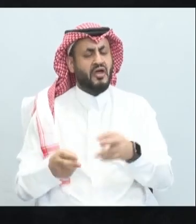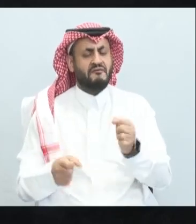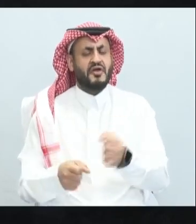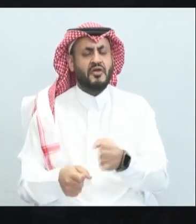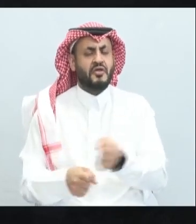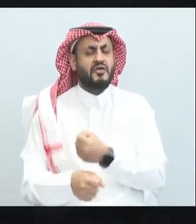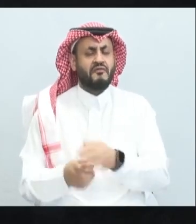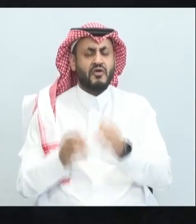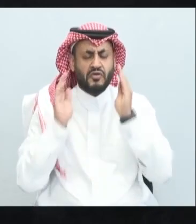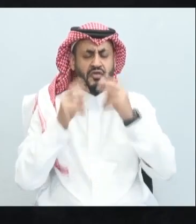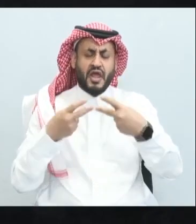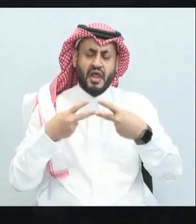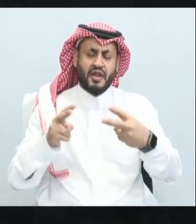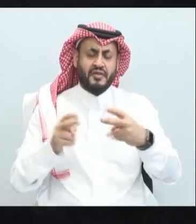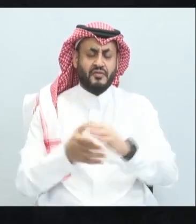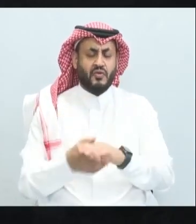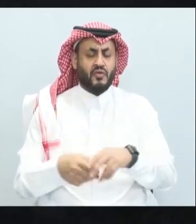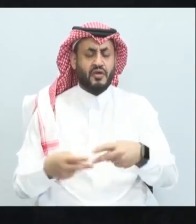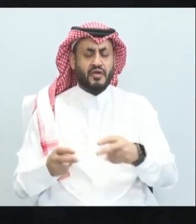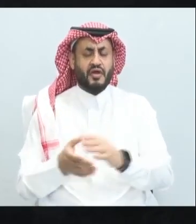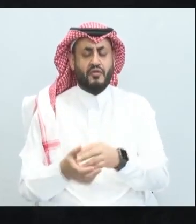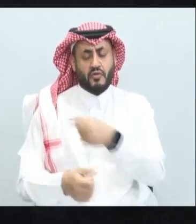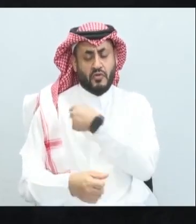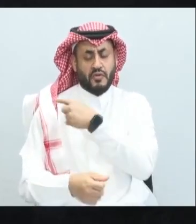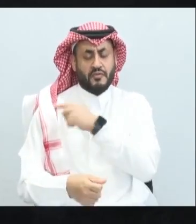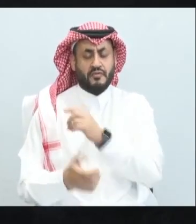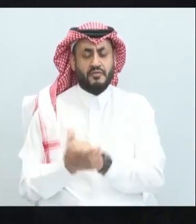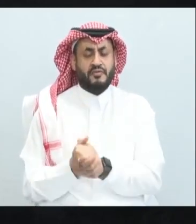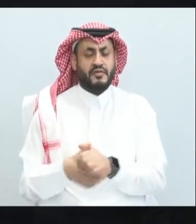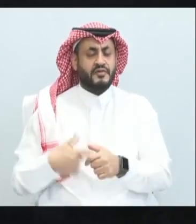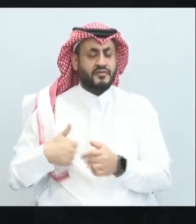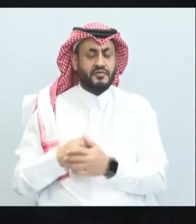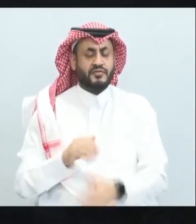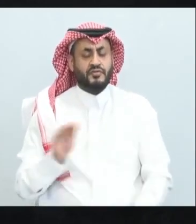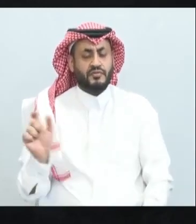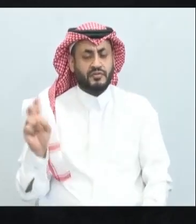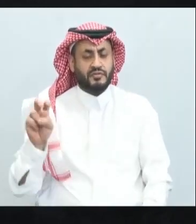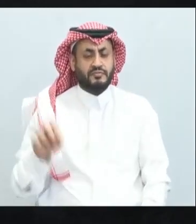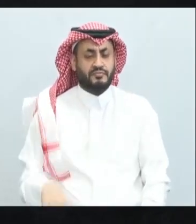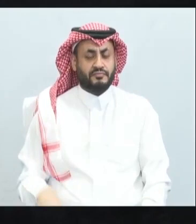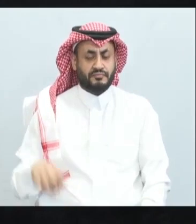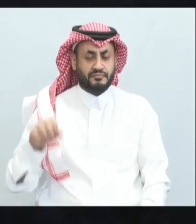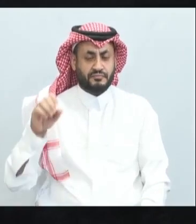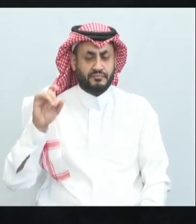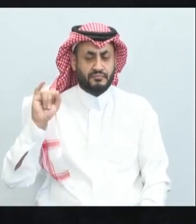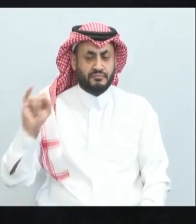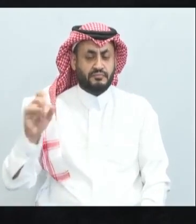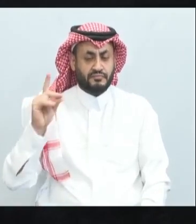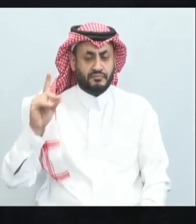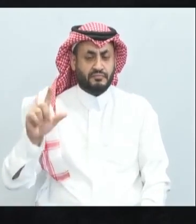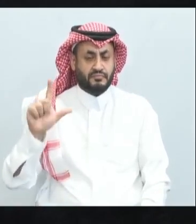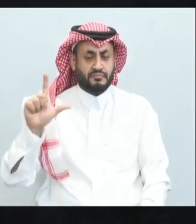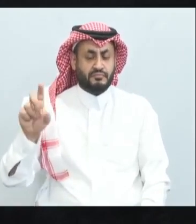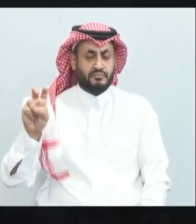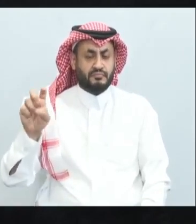النوافل المطلقه نقول له ذلك فهذه سنه مطلقه فهذه سنه او نوافل مطلقه